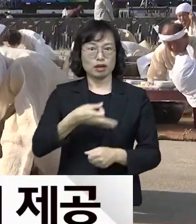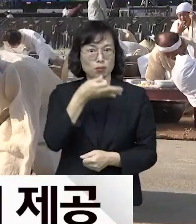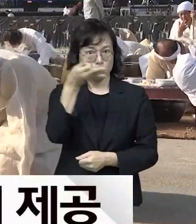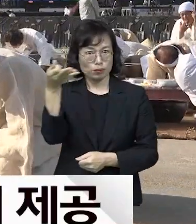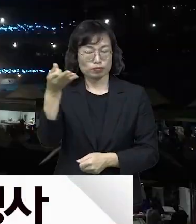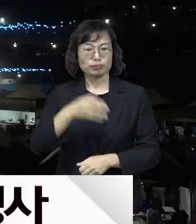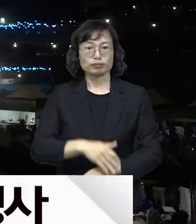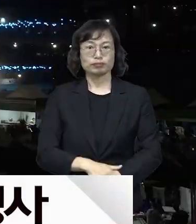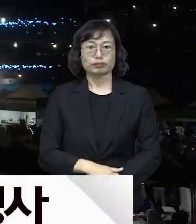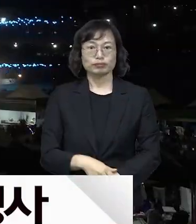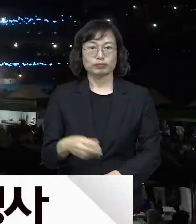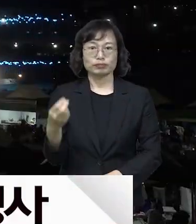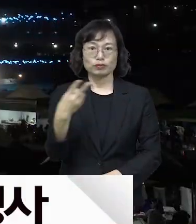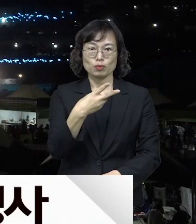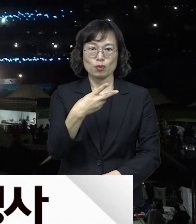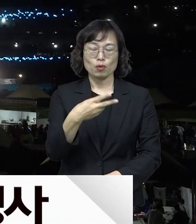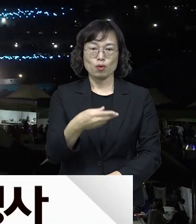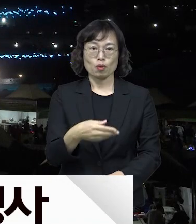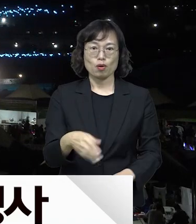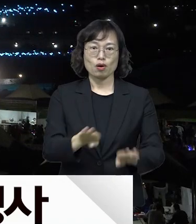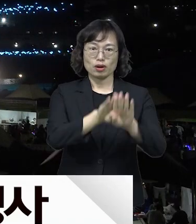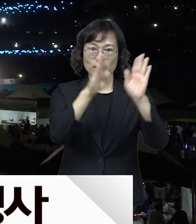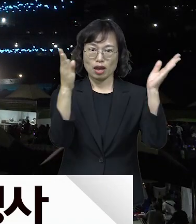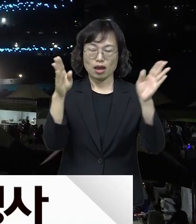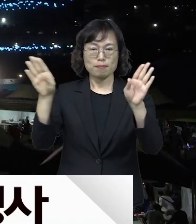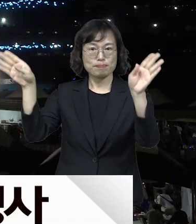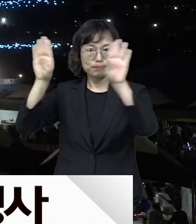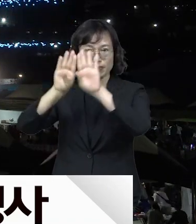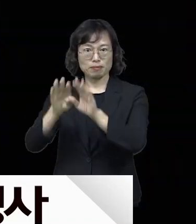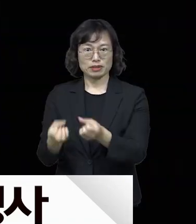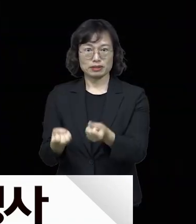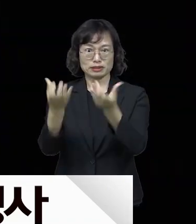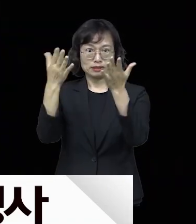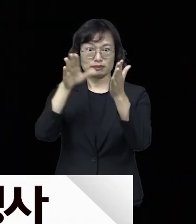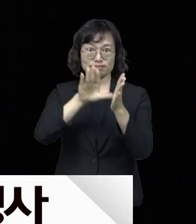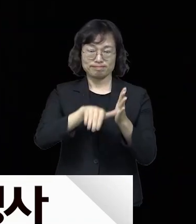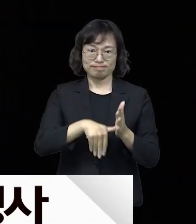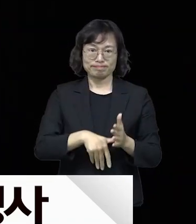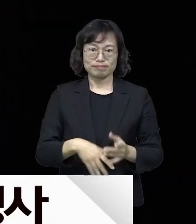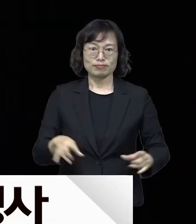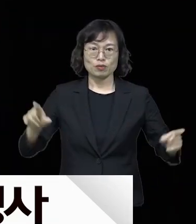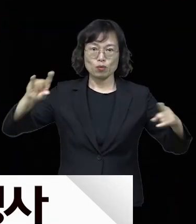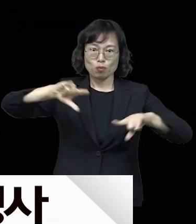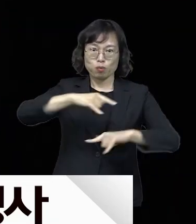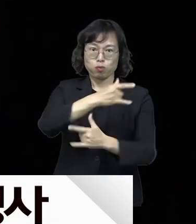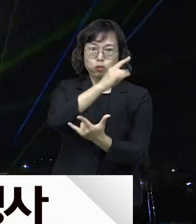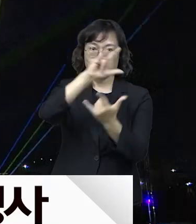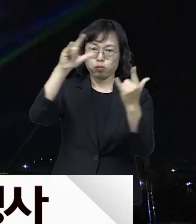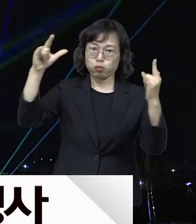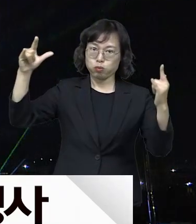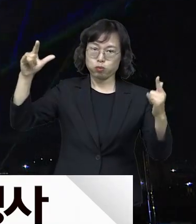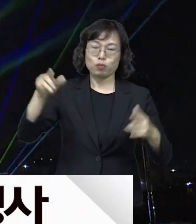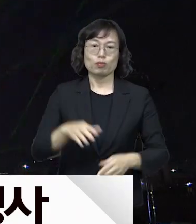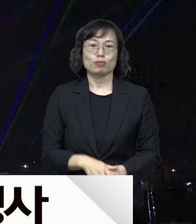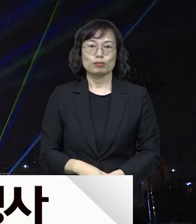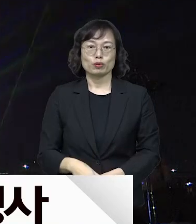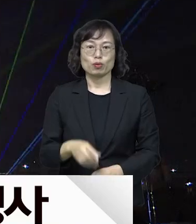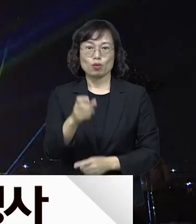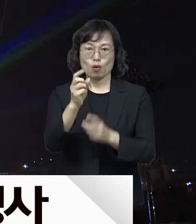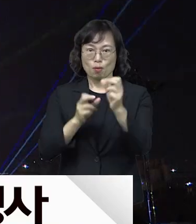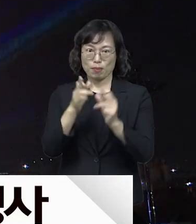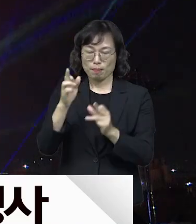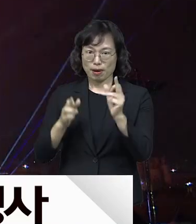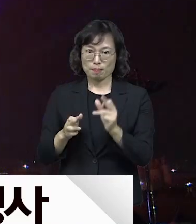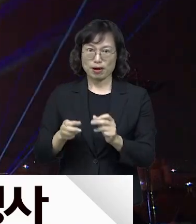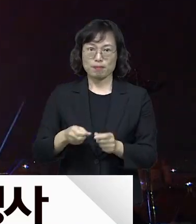제공했습니다. 또한 축제의 대미를 장식하는 개 폐막식에서는 밤하늘을 LED 조명으로 장식하는 드론쇼와 함께